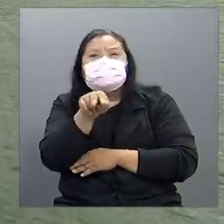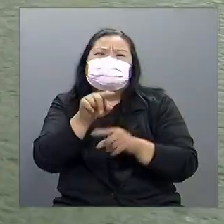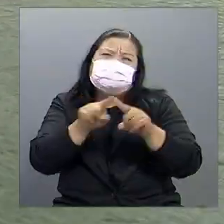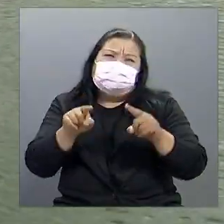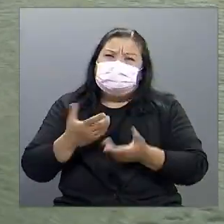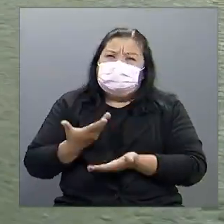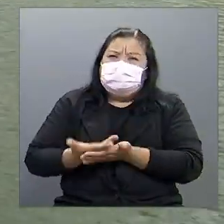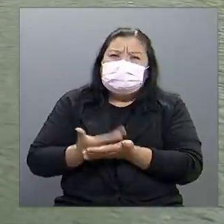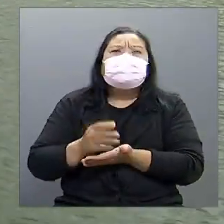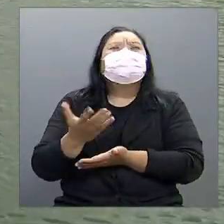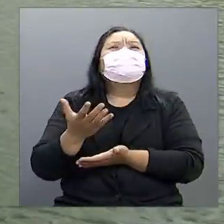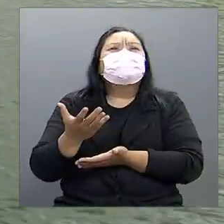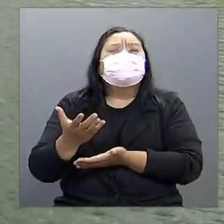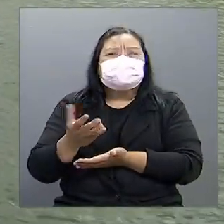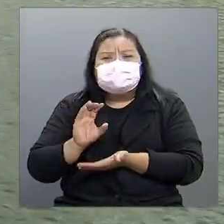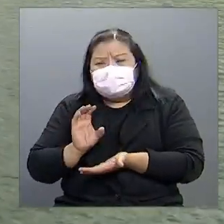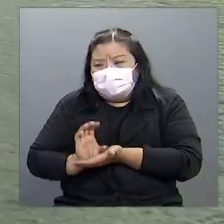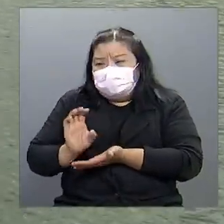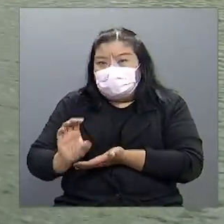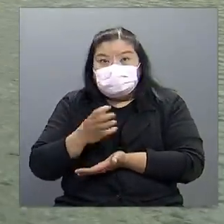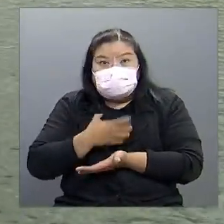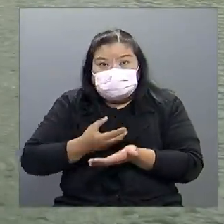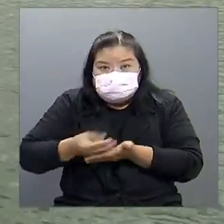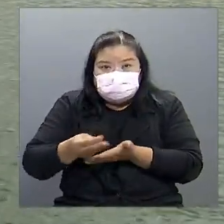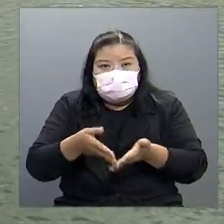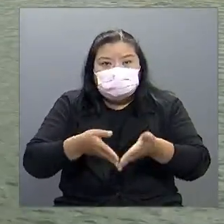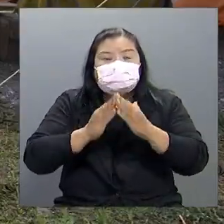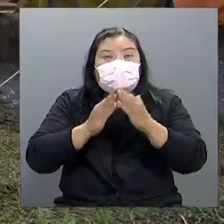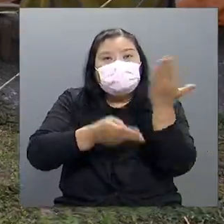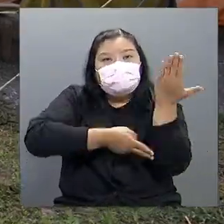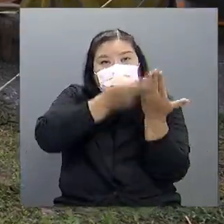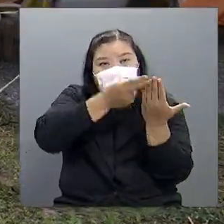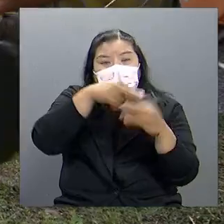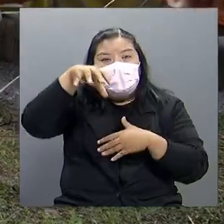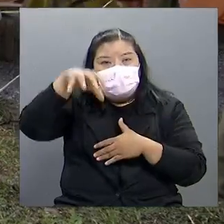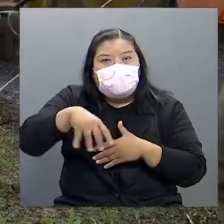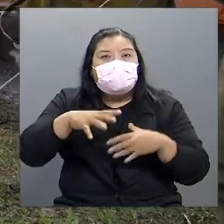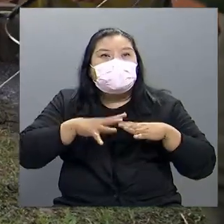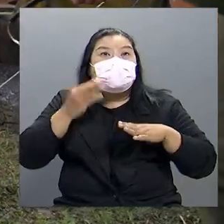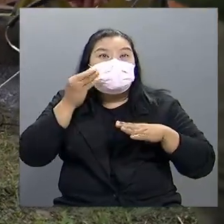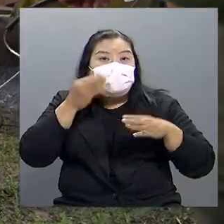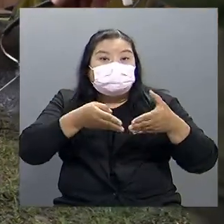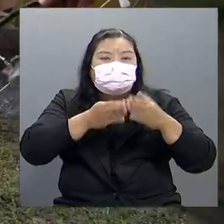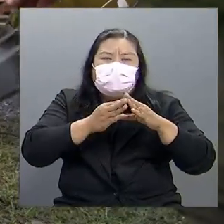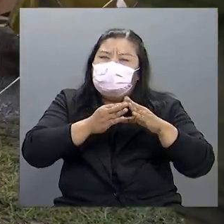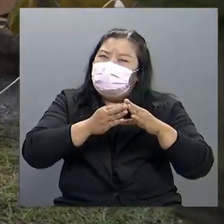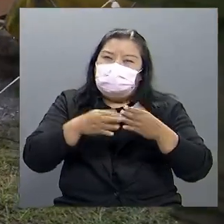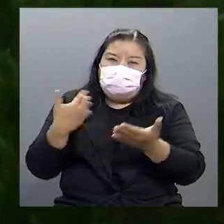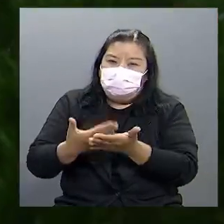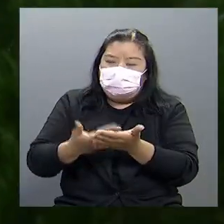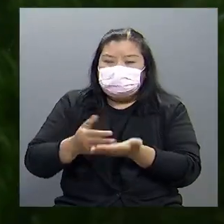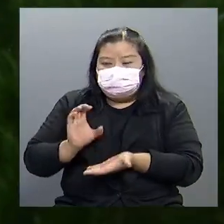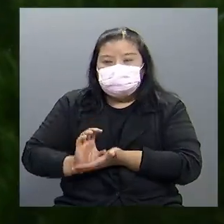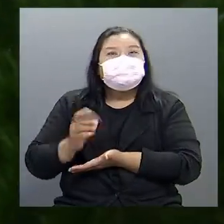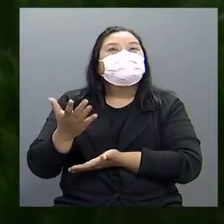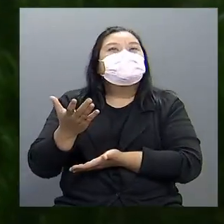ต้นทุนขนาดที่จะไปสร้างโรงแรมไปสร้างบ้านพักเลยเนี้ยแต่เราให้มองเห็นว่าพอเราตัดหญ้าสวยกับ